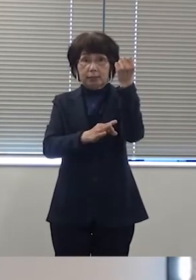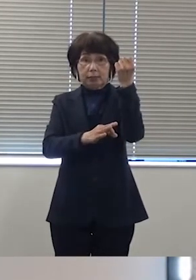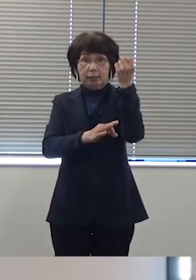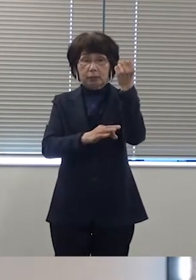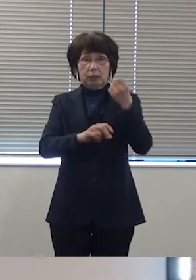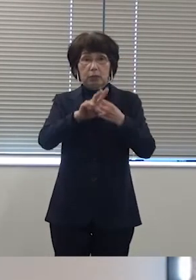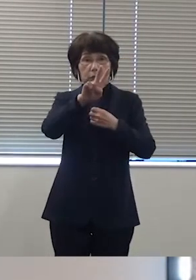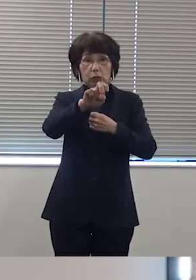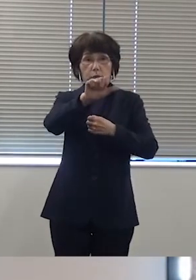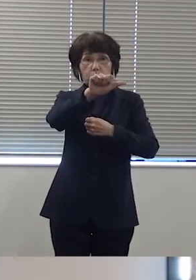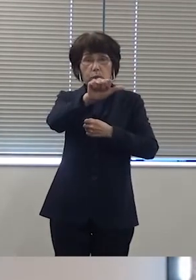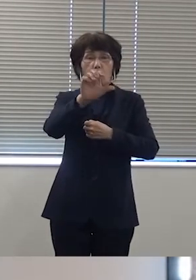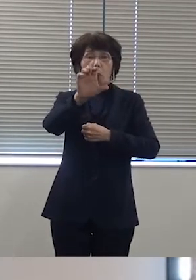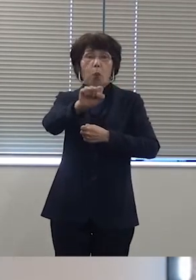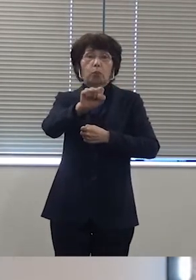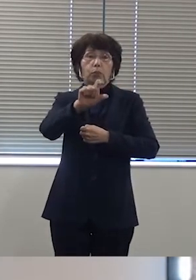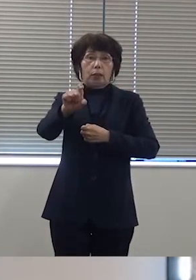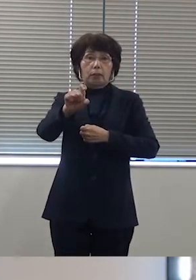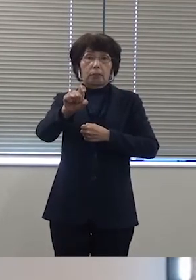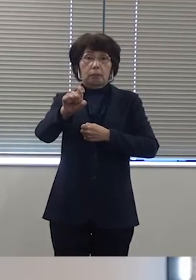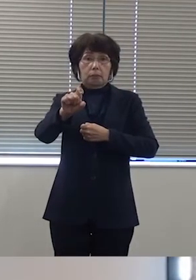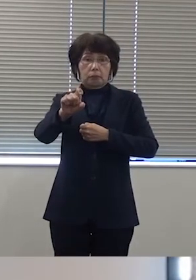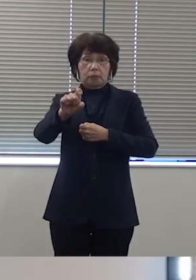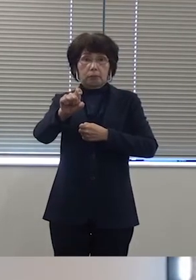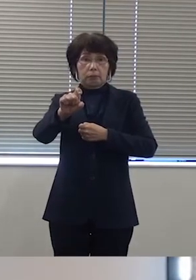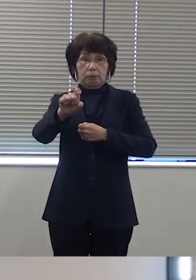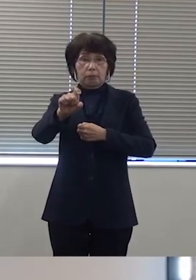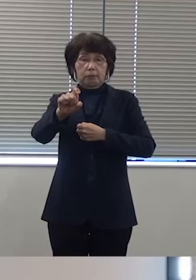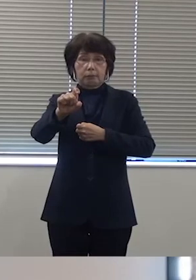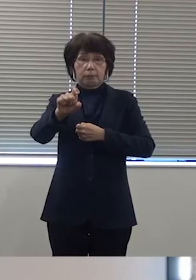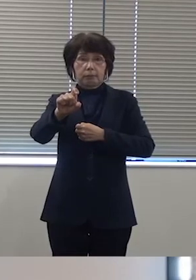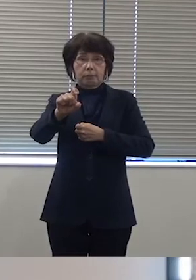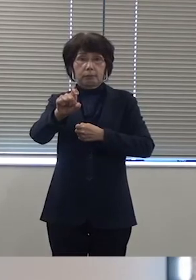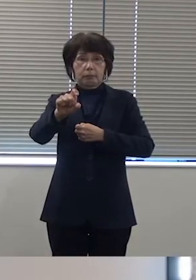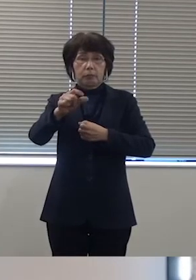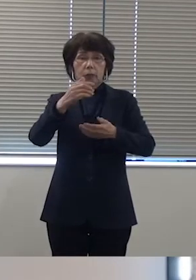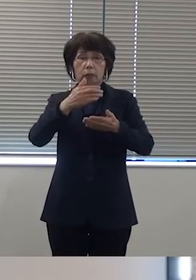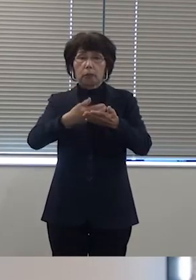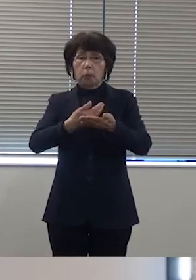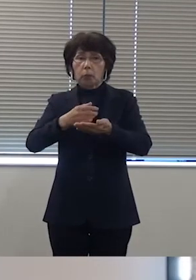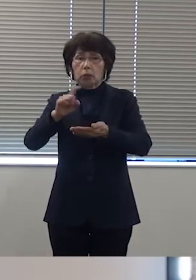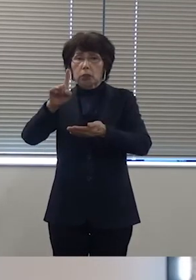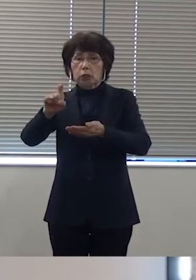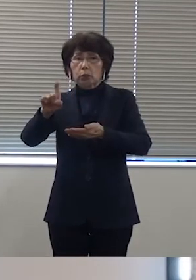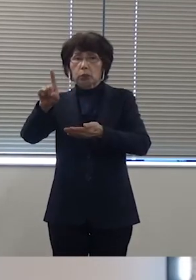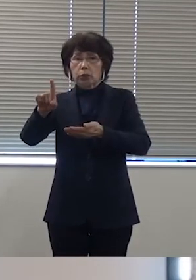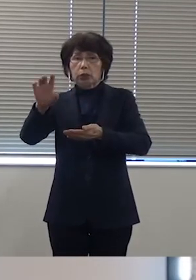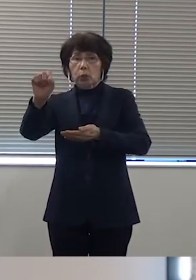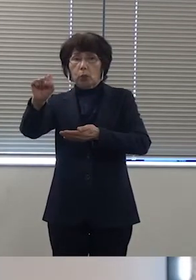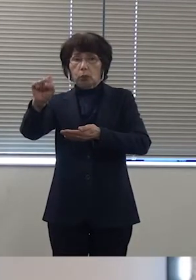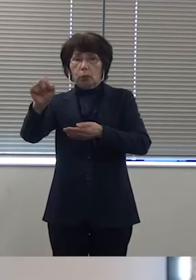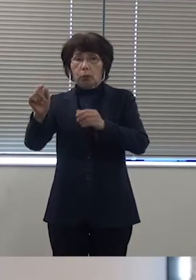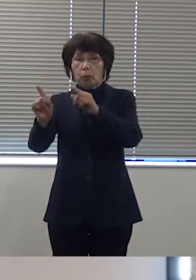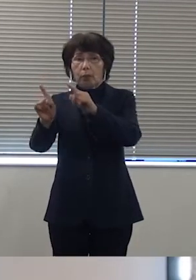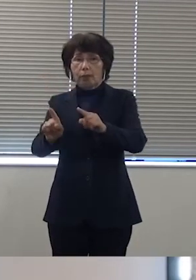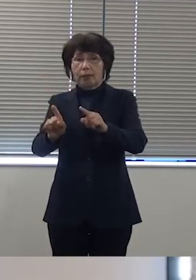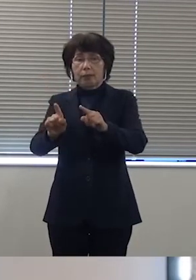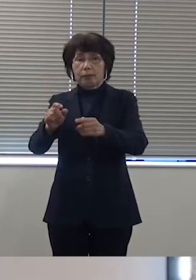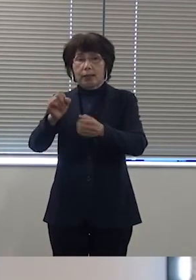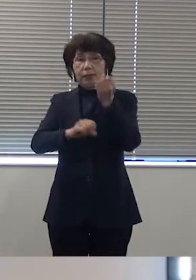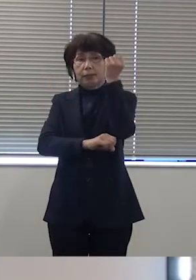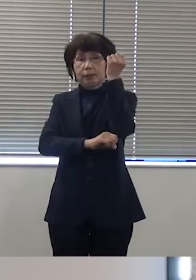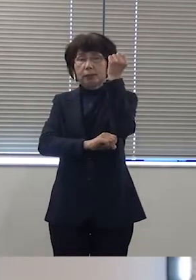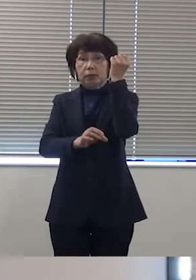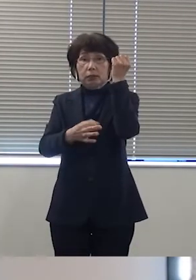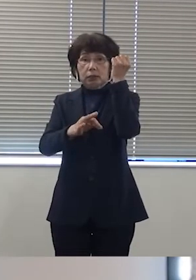金というですね、まあ、まあ、財政の調整に使える基金がございまして、だからそういう調整で使える基金の合計